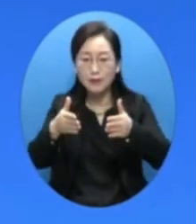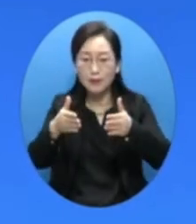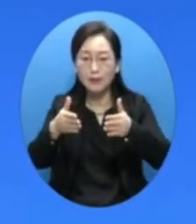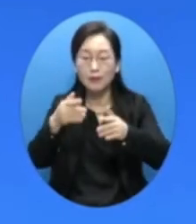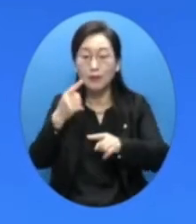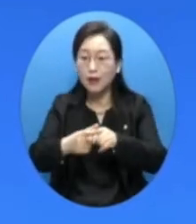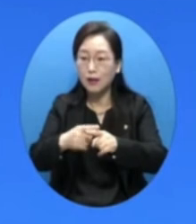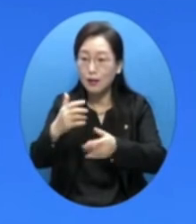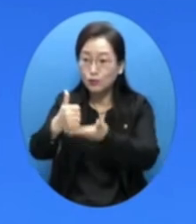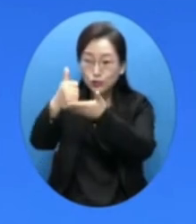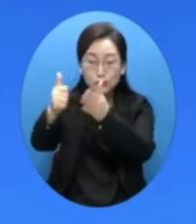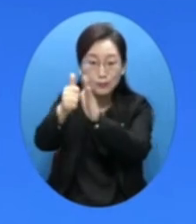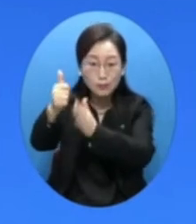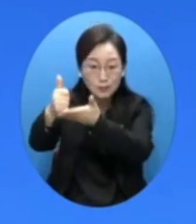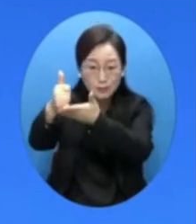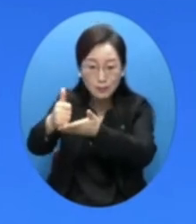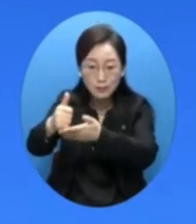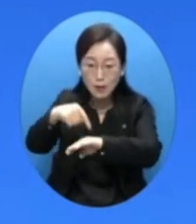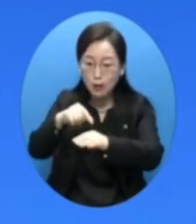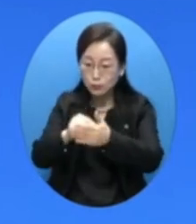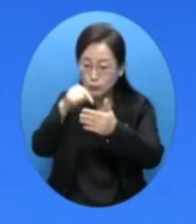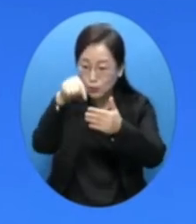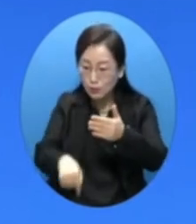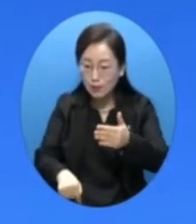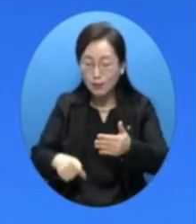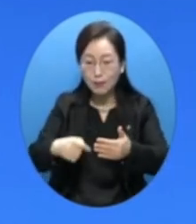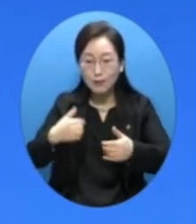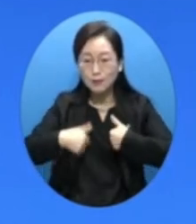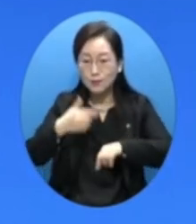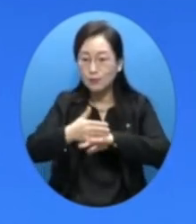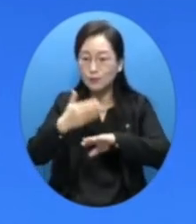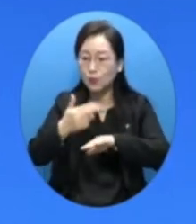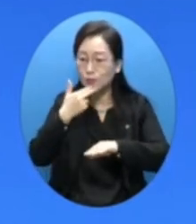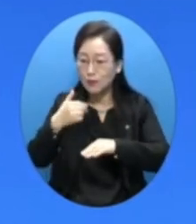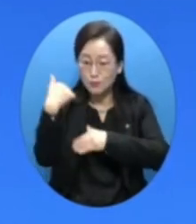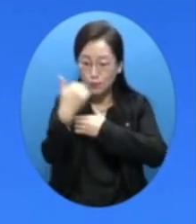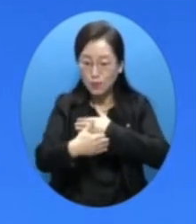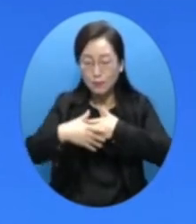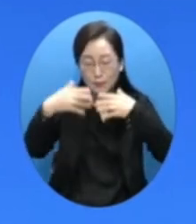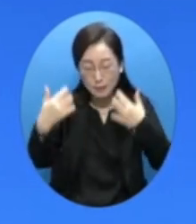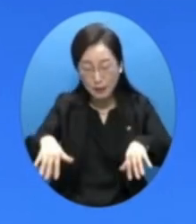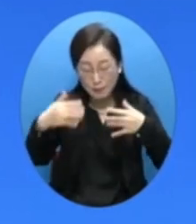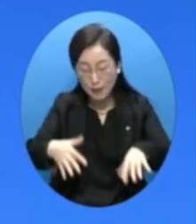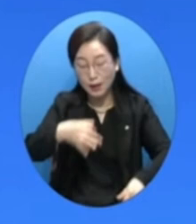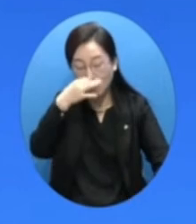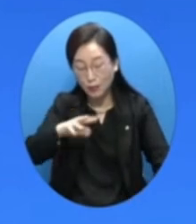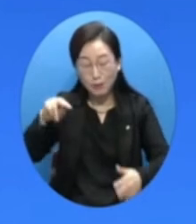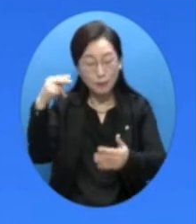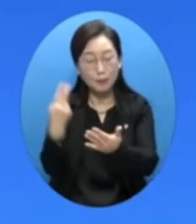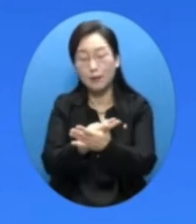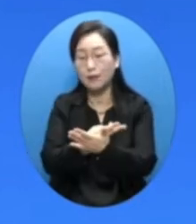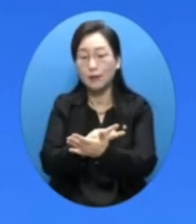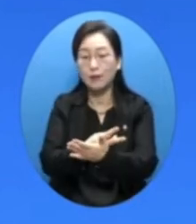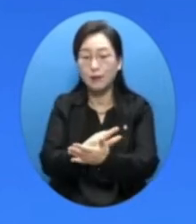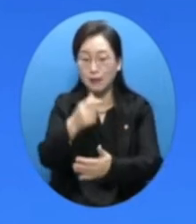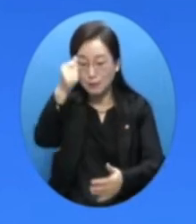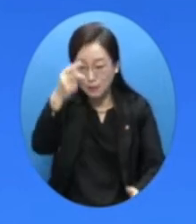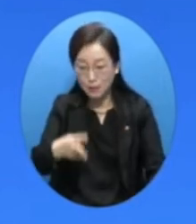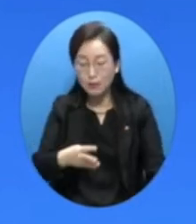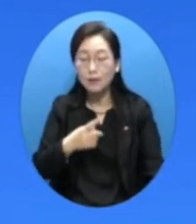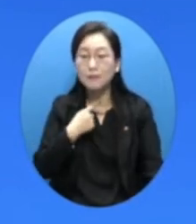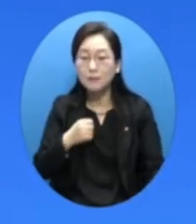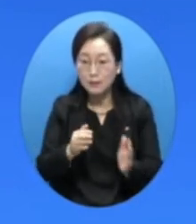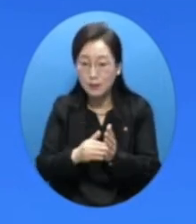주무섬기는 기쁨도 없고 감사도 없고 몸은 피곤하고 지치고 고대에서 쓰러지기까지 하고 그러다가